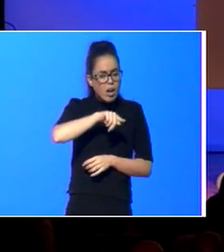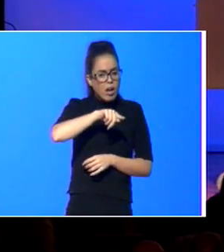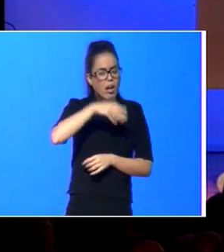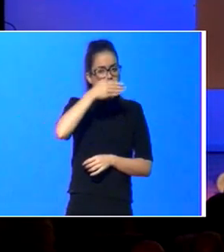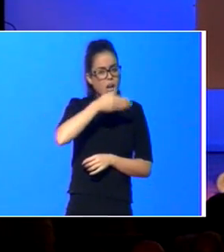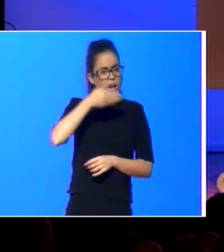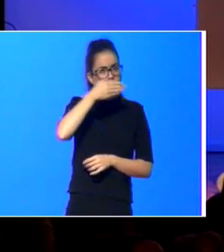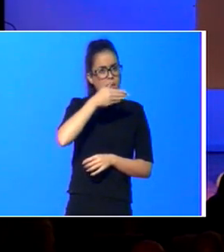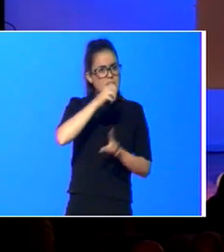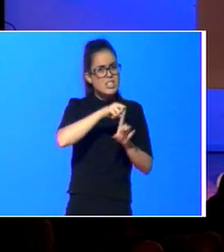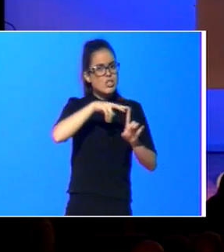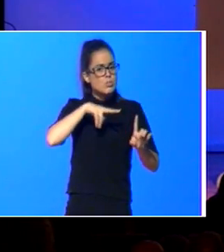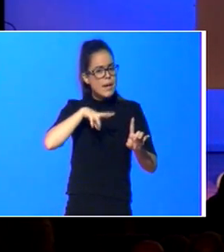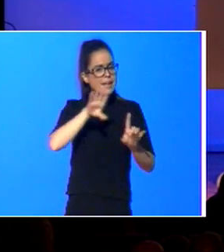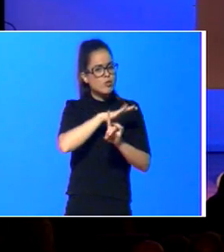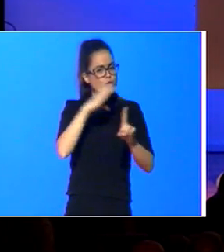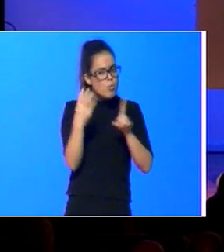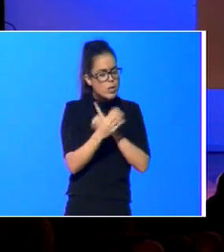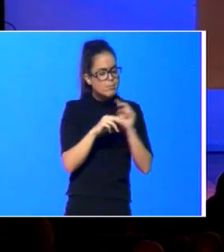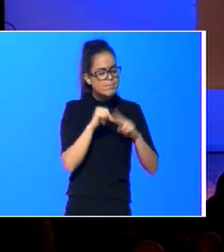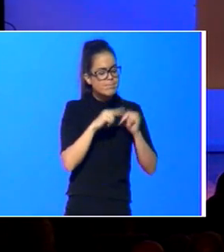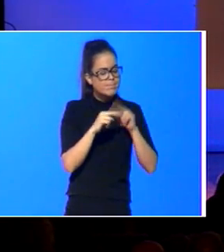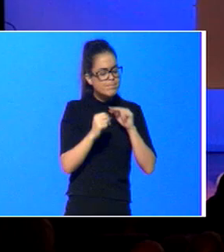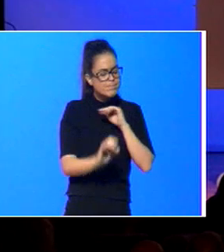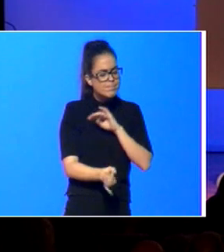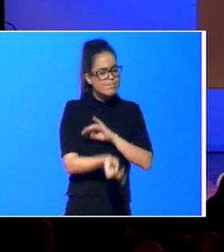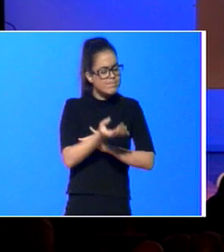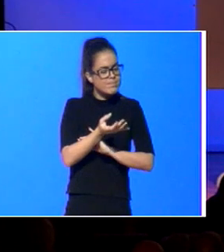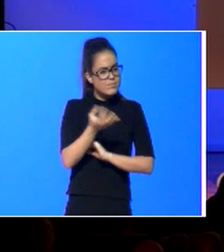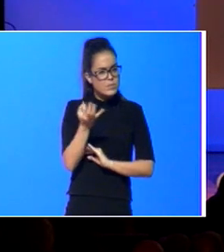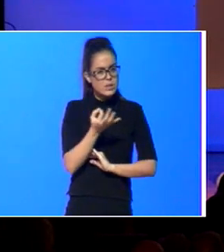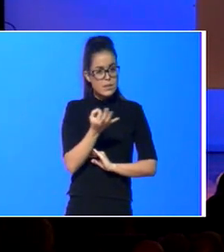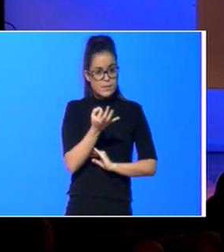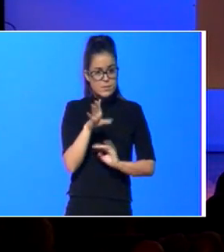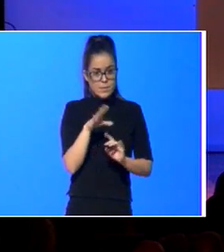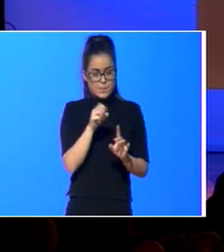ikuspegi komunitario horregaz. Eta komunidadian, horrek esan dabe modura,